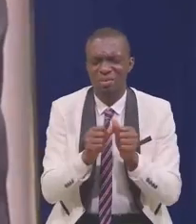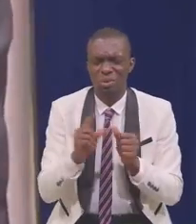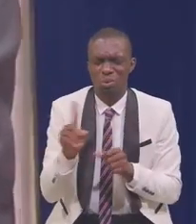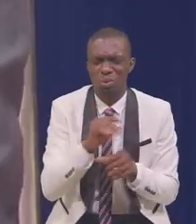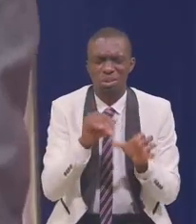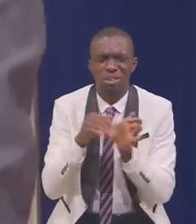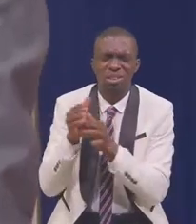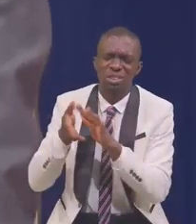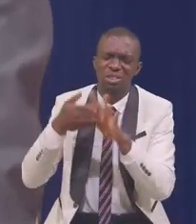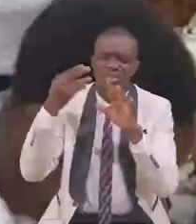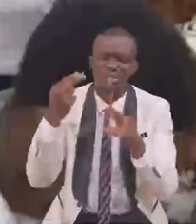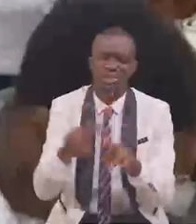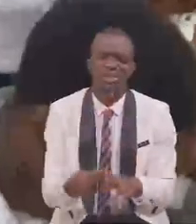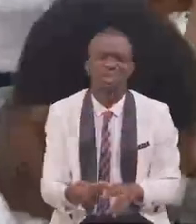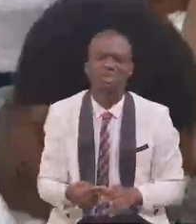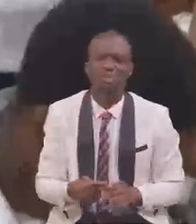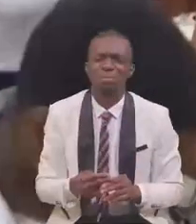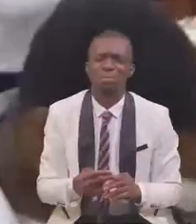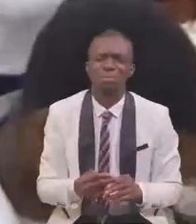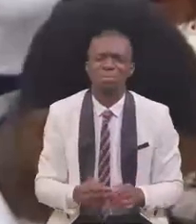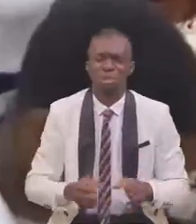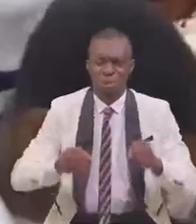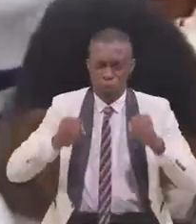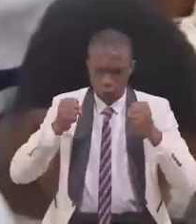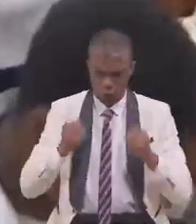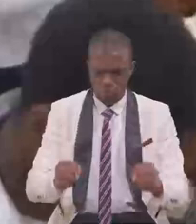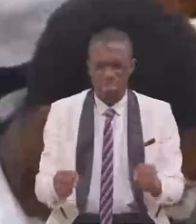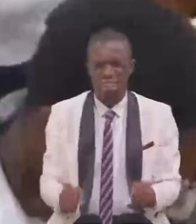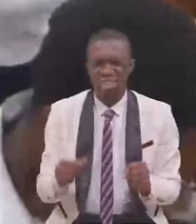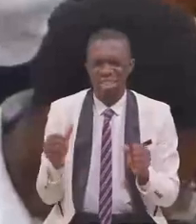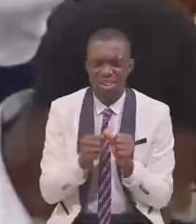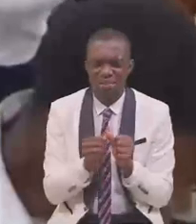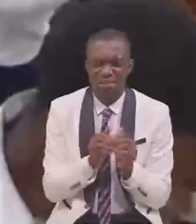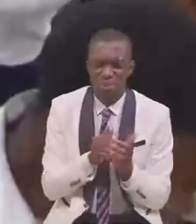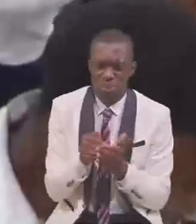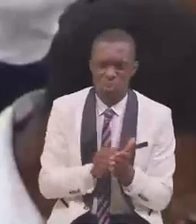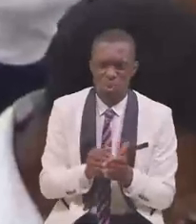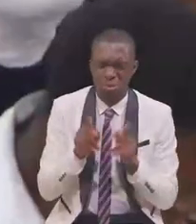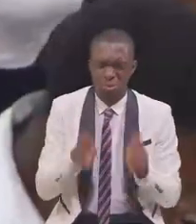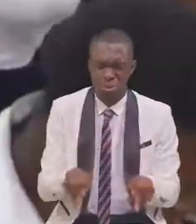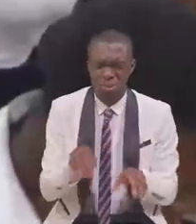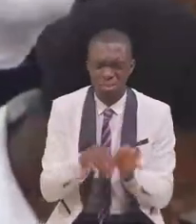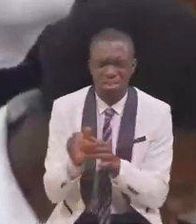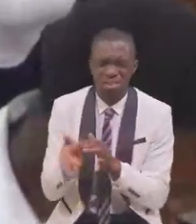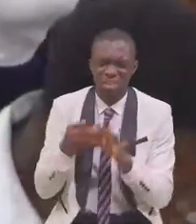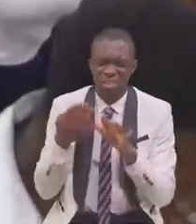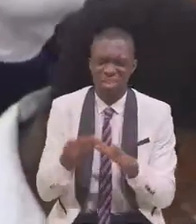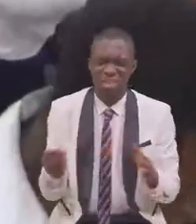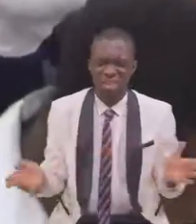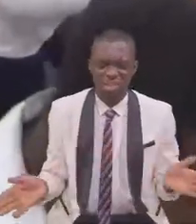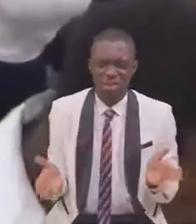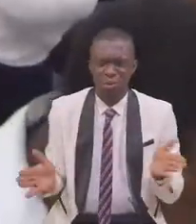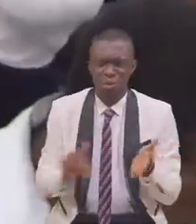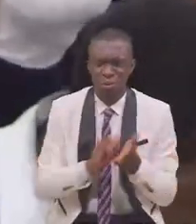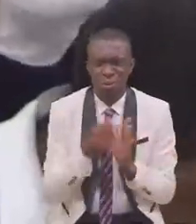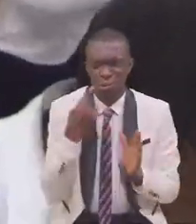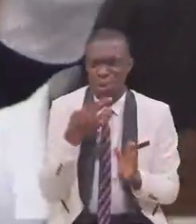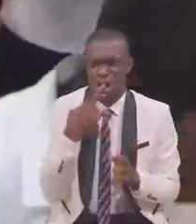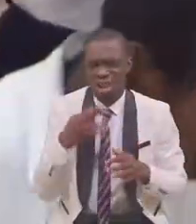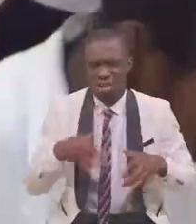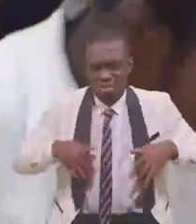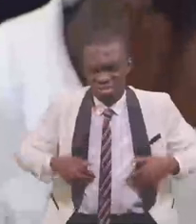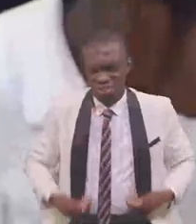à un au nom de Jésus. Fortifie les faibles. Encourage ceux qui sont découragés. Je prie que tous les problèmes